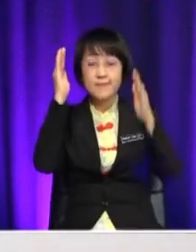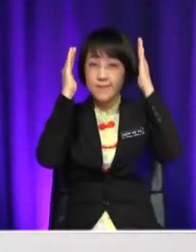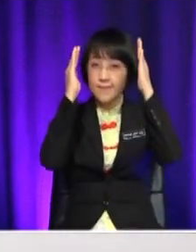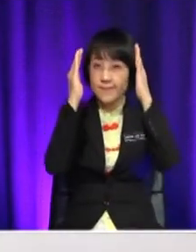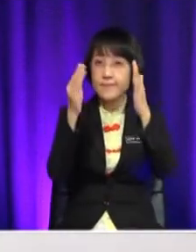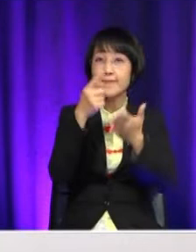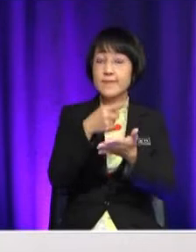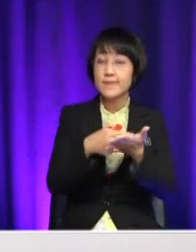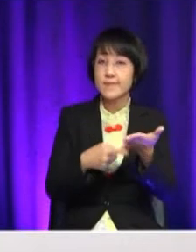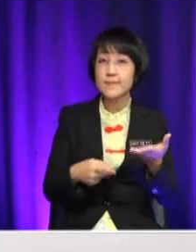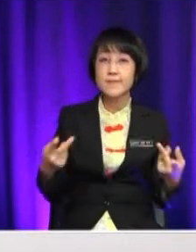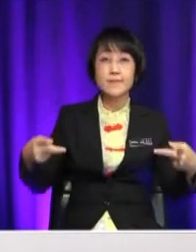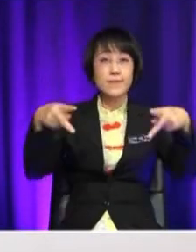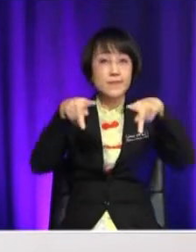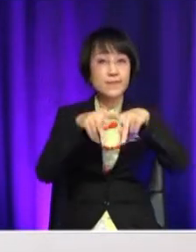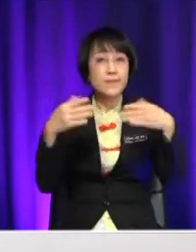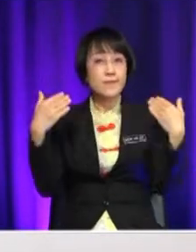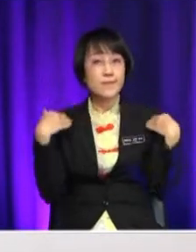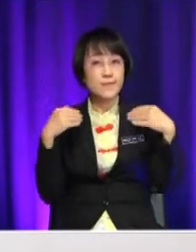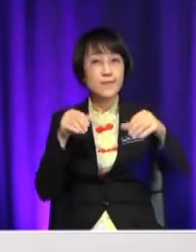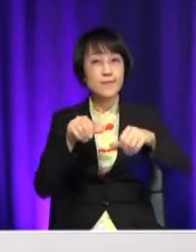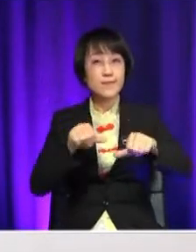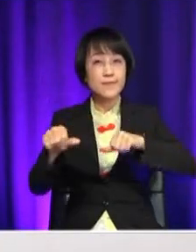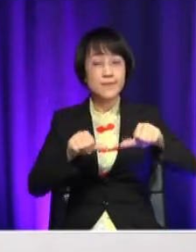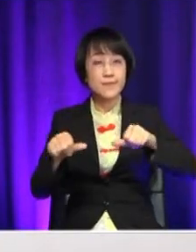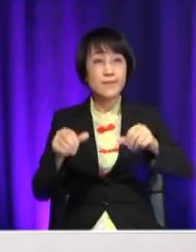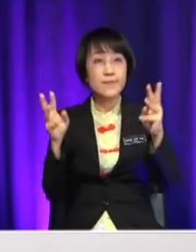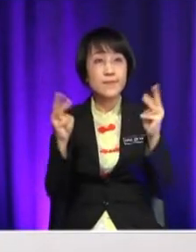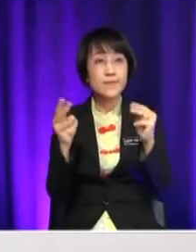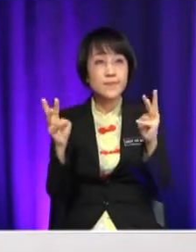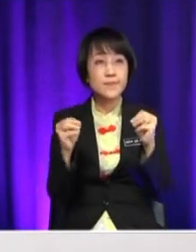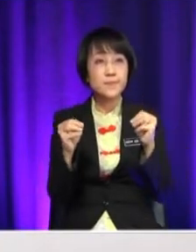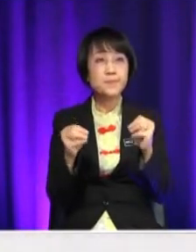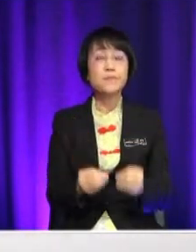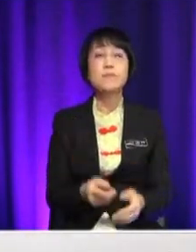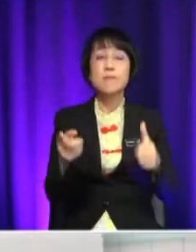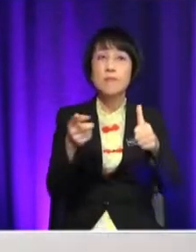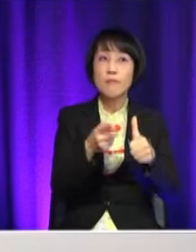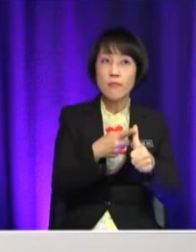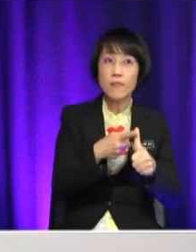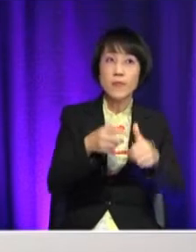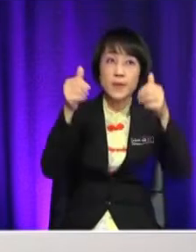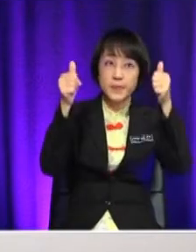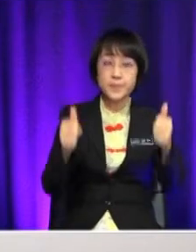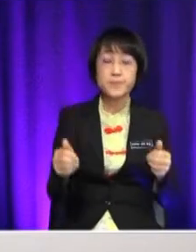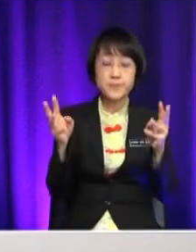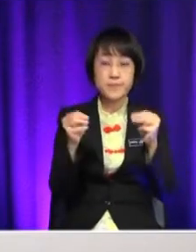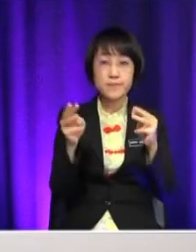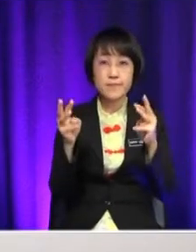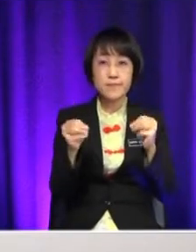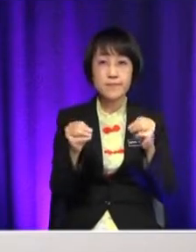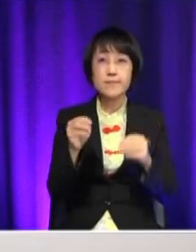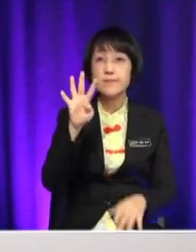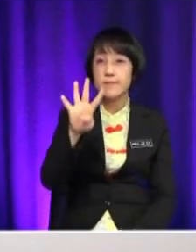ada dalam aktiviti forum. Yang pertama, ahli forum ni kebiasaannya terdiri daripada 4 orang. Ya,